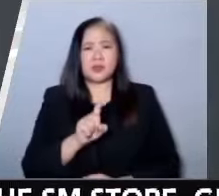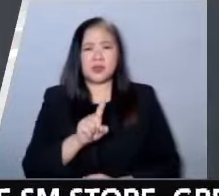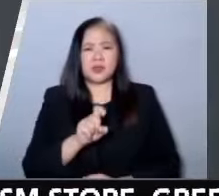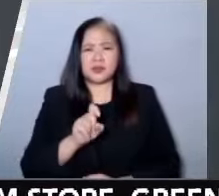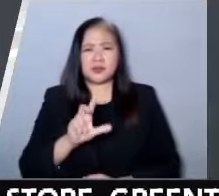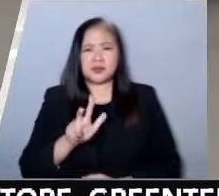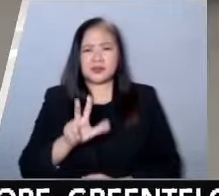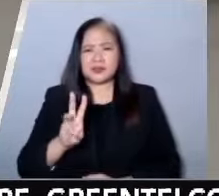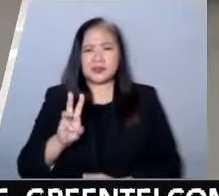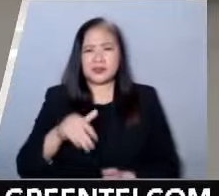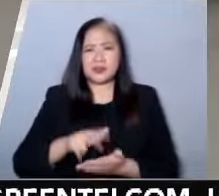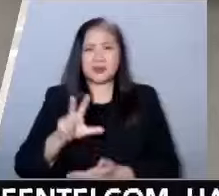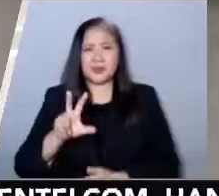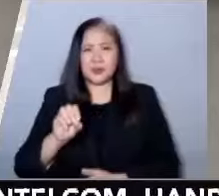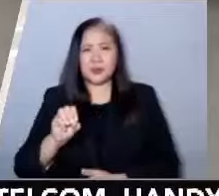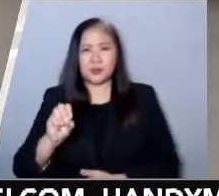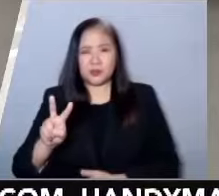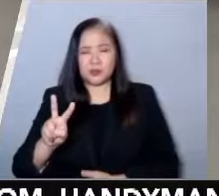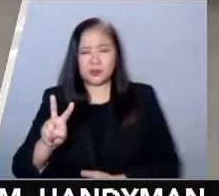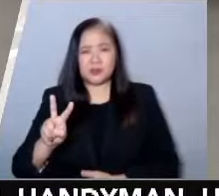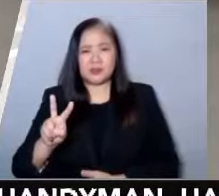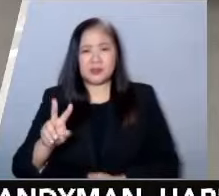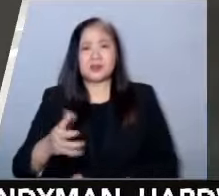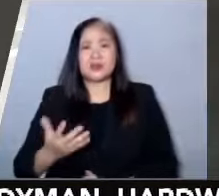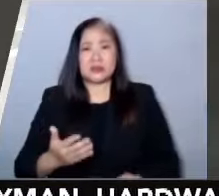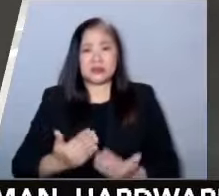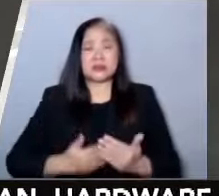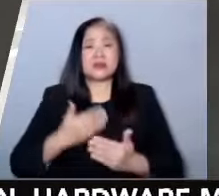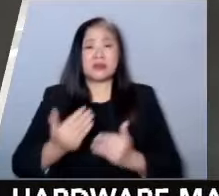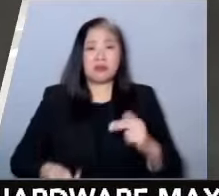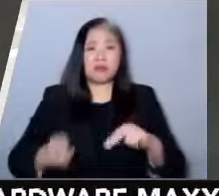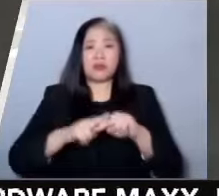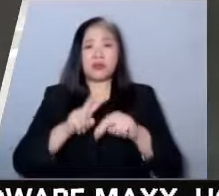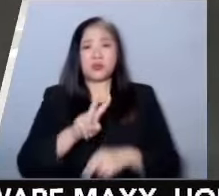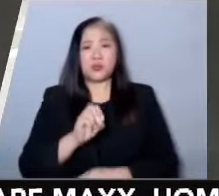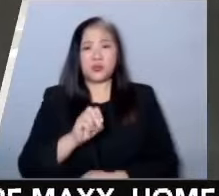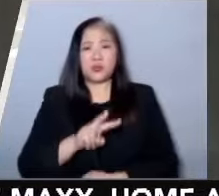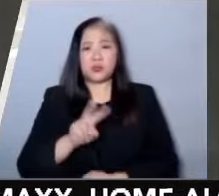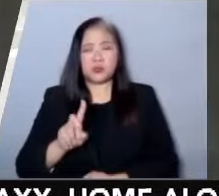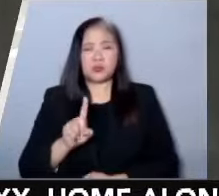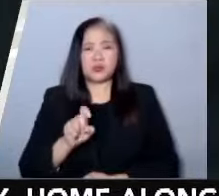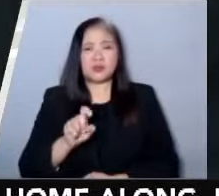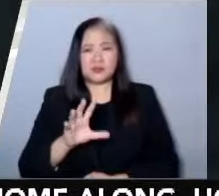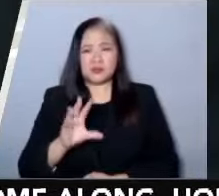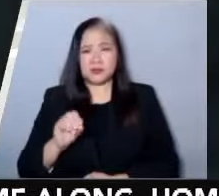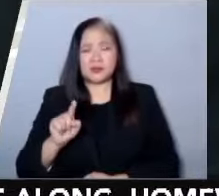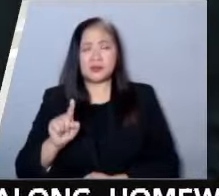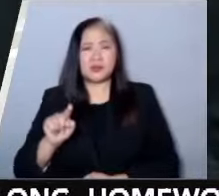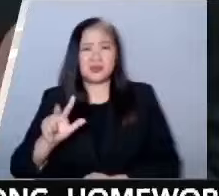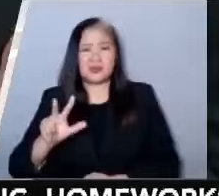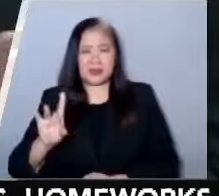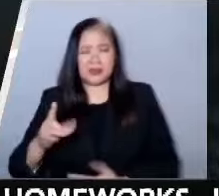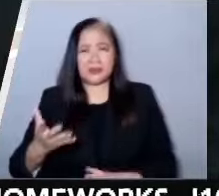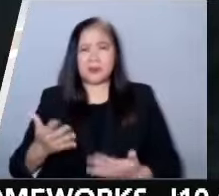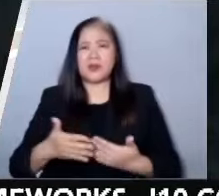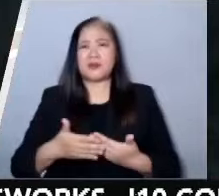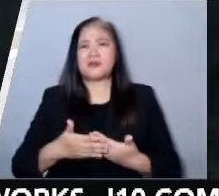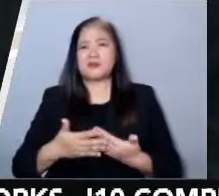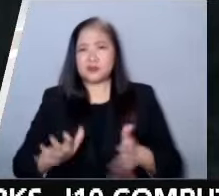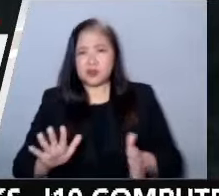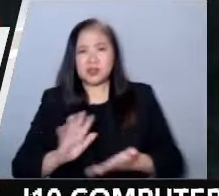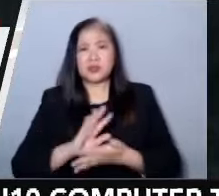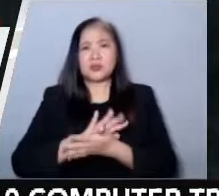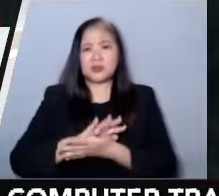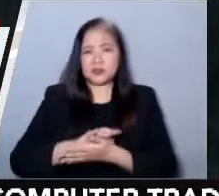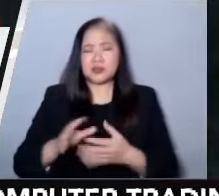2022 nng tanggalin na raw ang covid restrictions at nakalabas ng muli ang mga kabataan nakaka-alarma yung pag pag